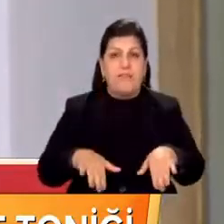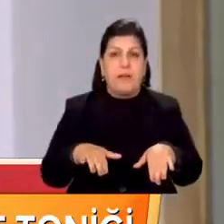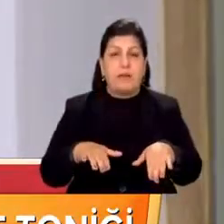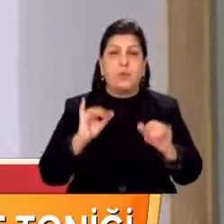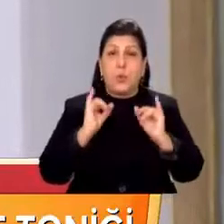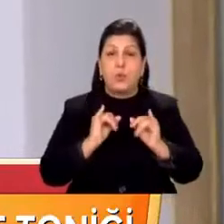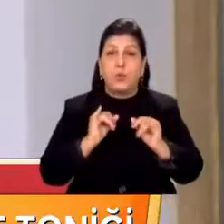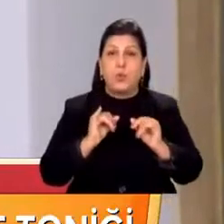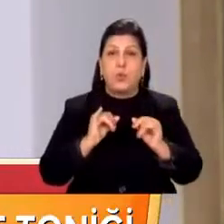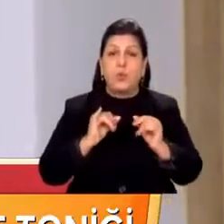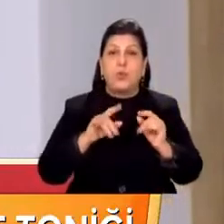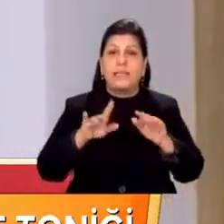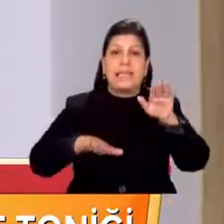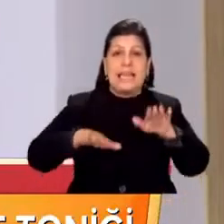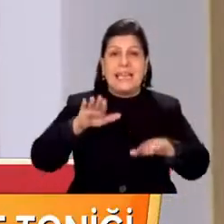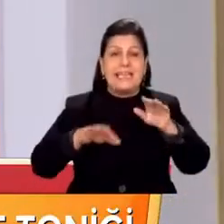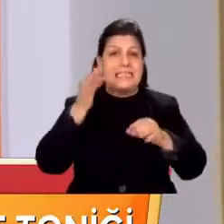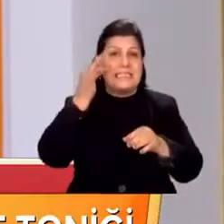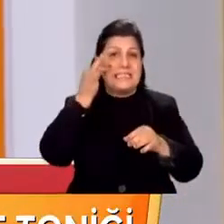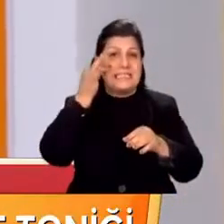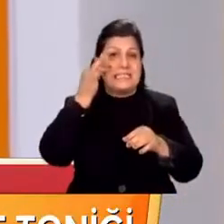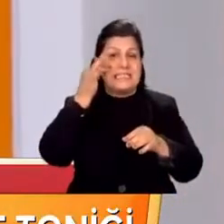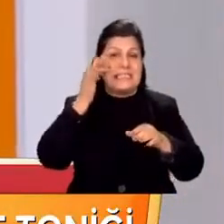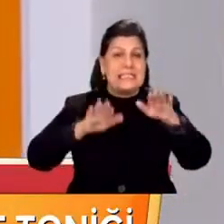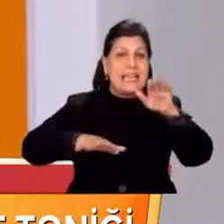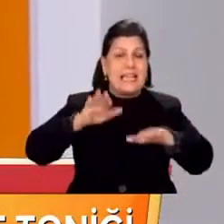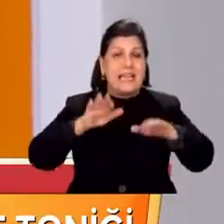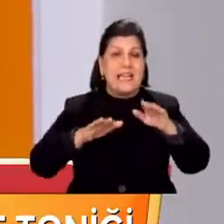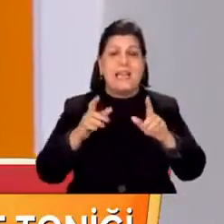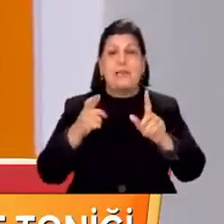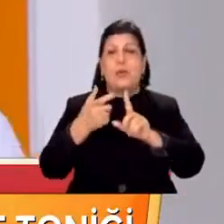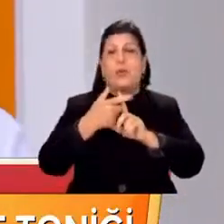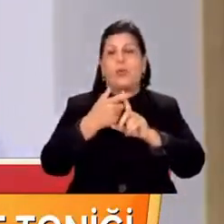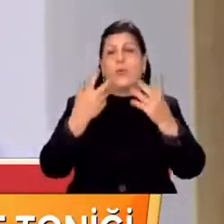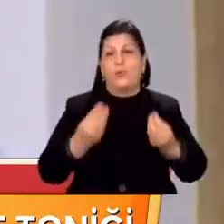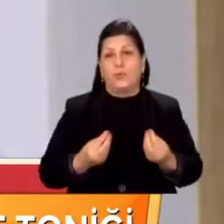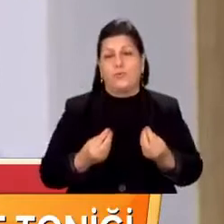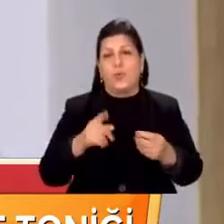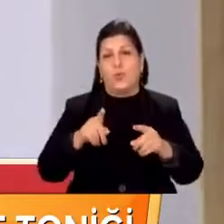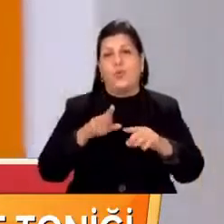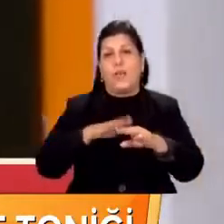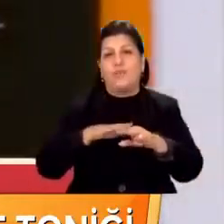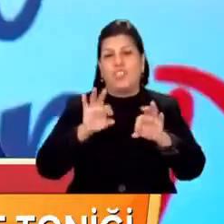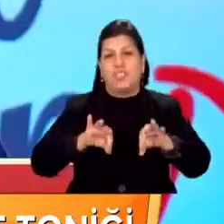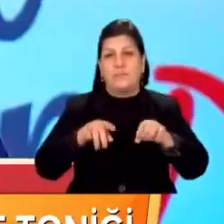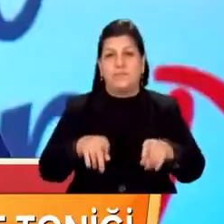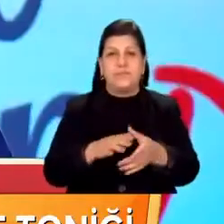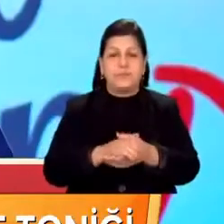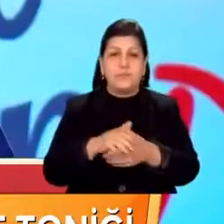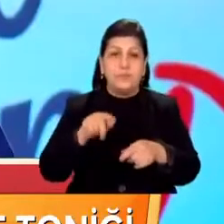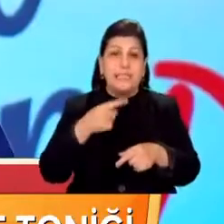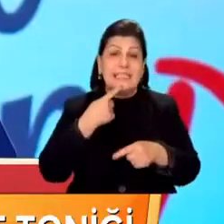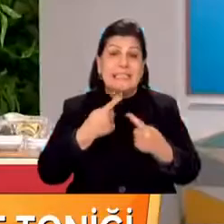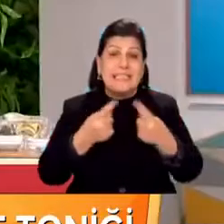kötülerin de böyle bir dengeli cilt floramızla kötüleri de koruyabiliyoruz kendimizi. Peki, çok güzel. Bunu yapacağız şimdi. Burada da dediğim